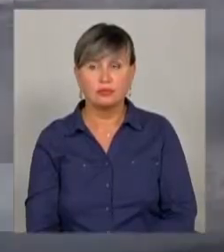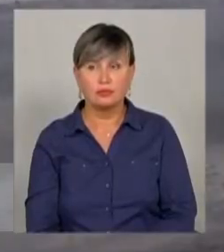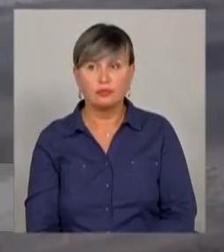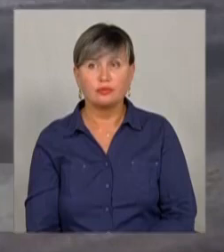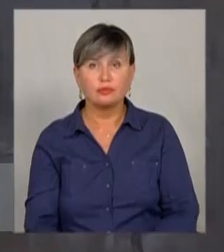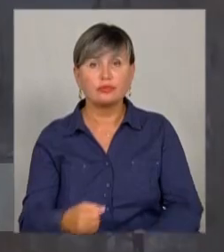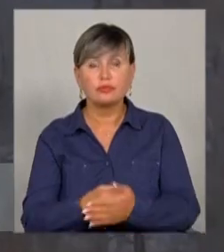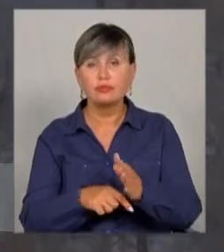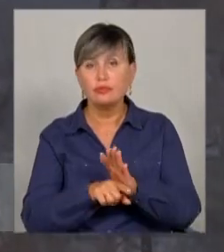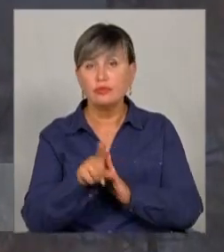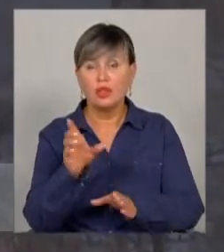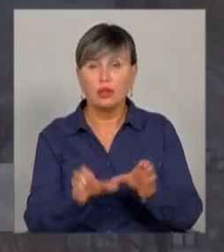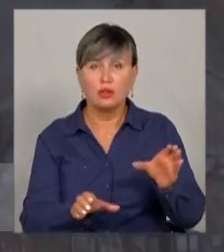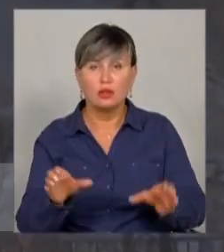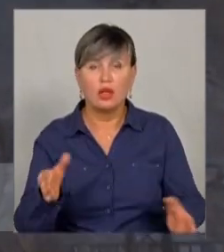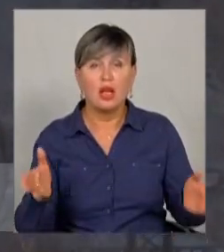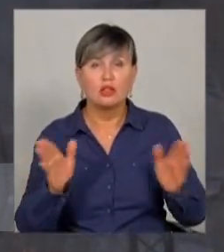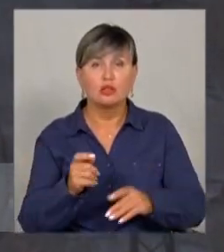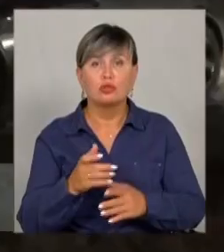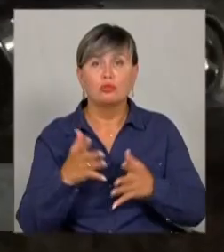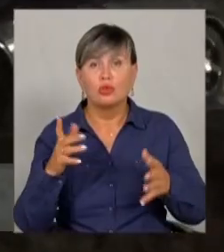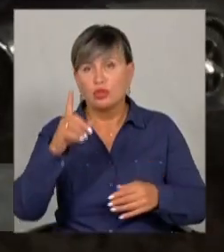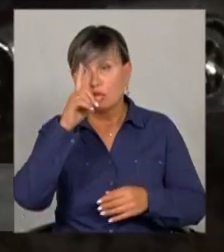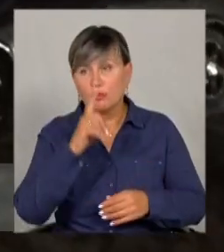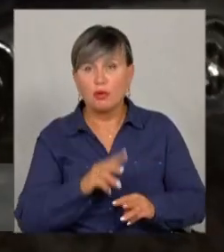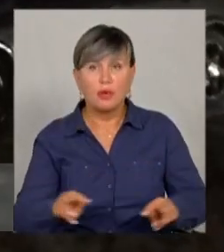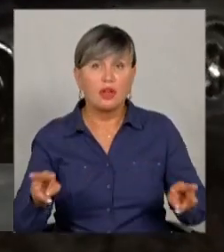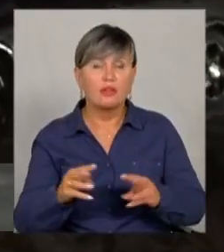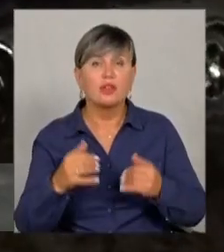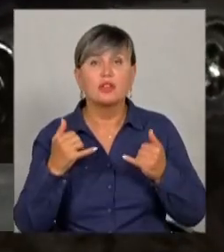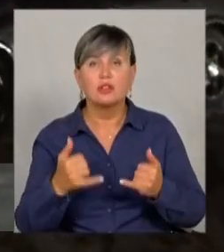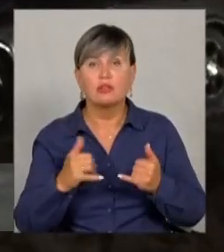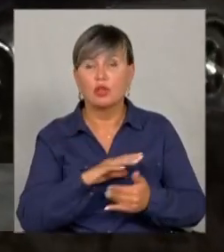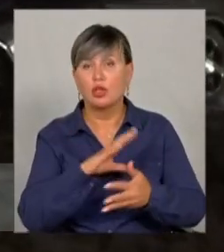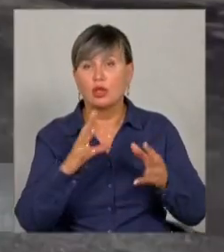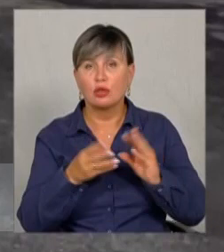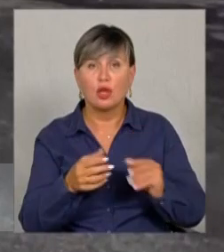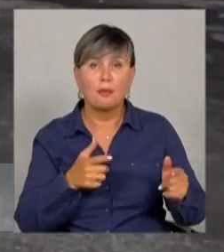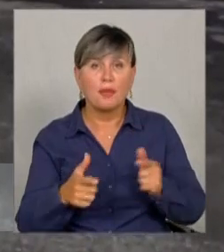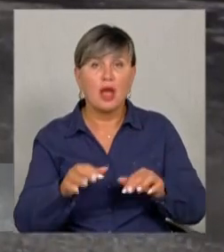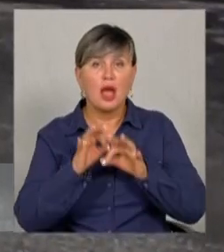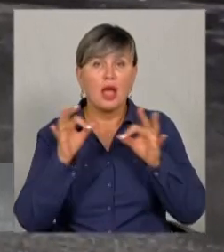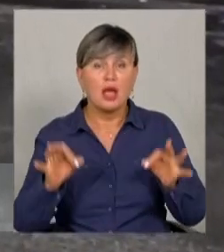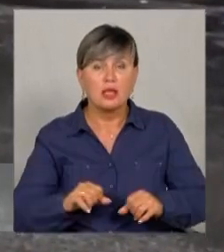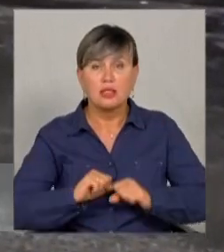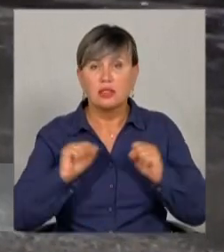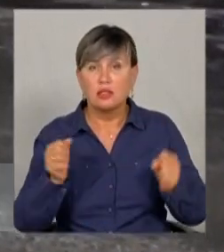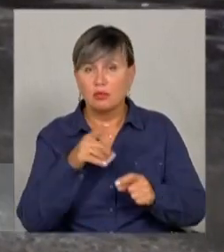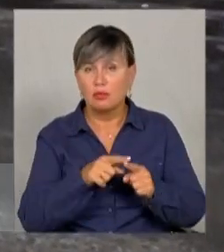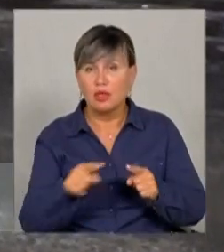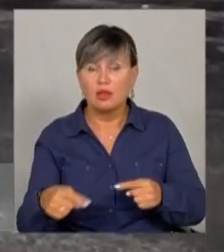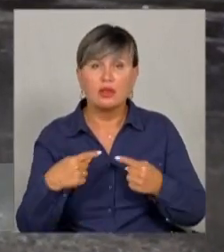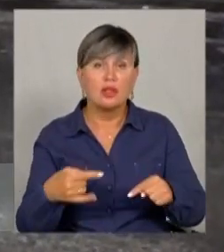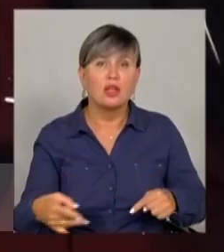До начала отопительного сезона осталось чуть больше месяца. В правительстве сегодня подвели итоги подготовки к осенне-зимнему периоду. В